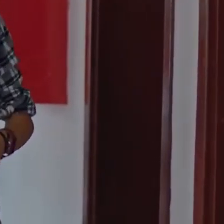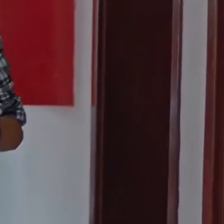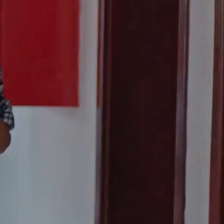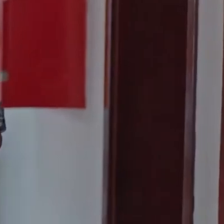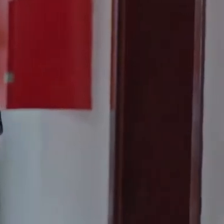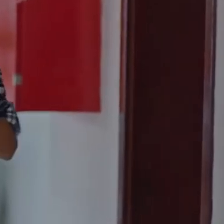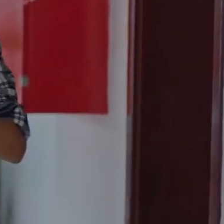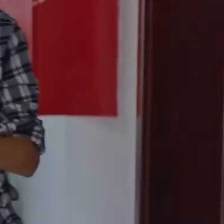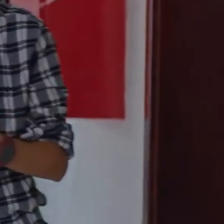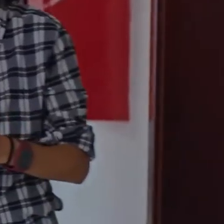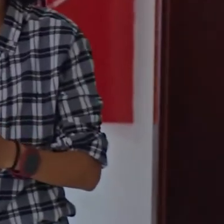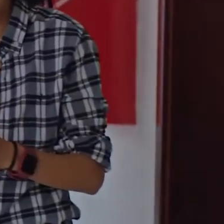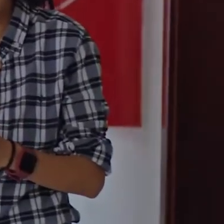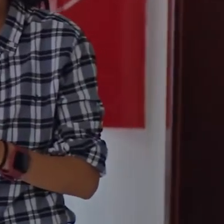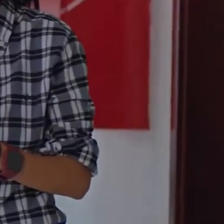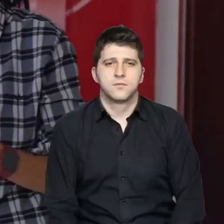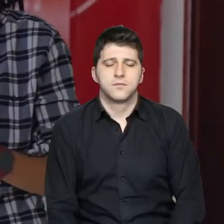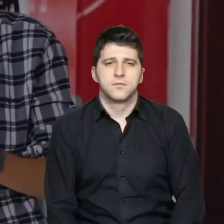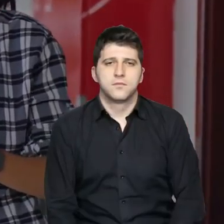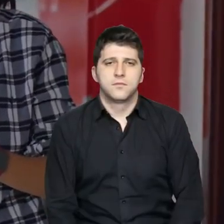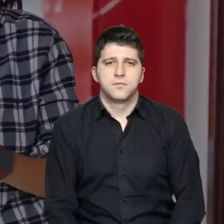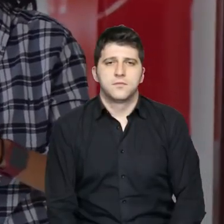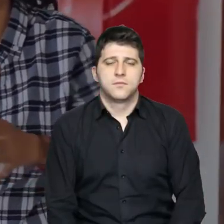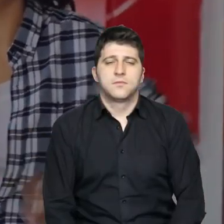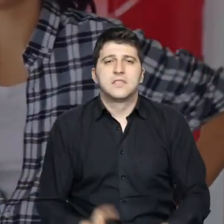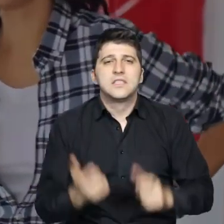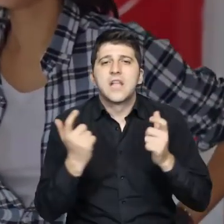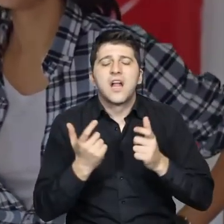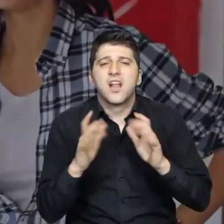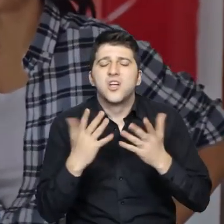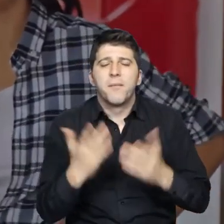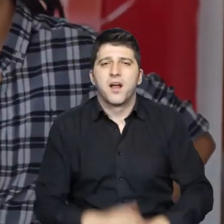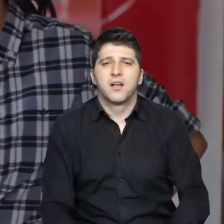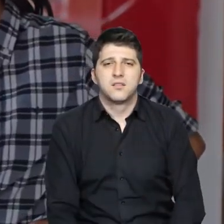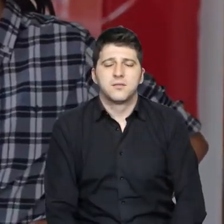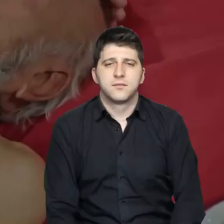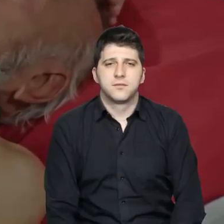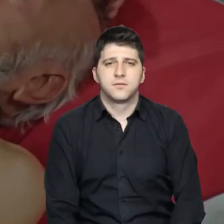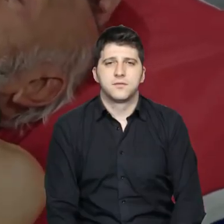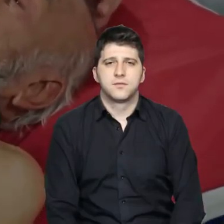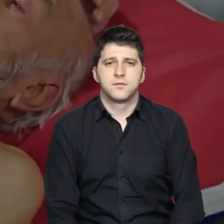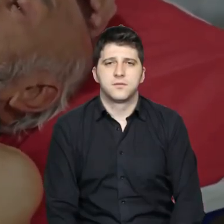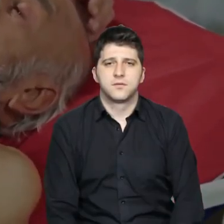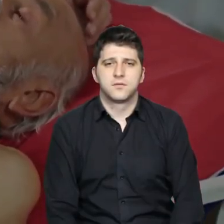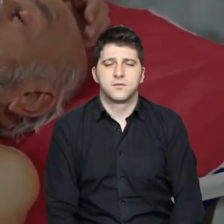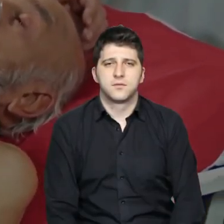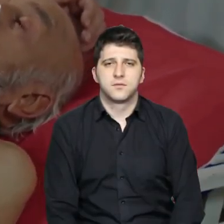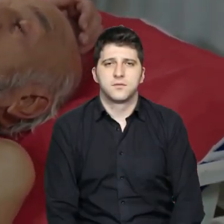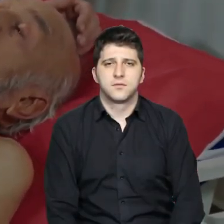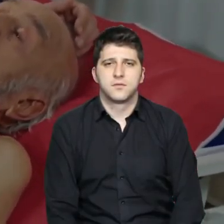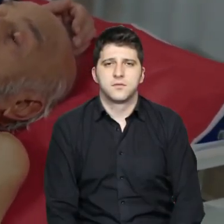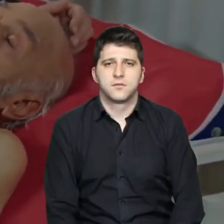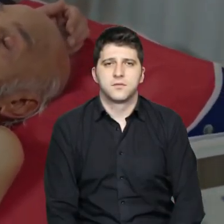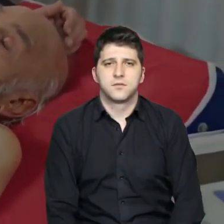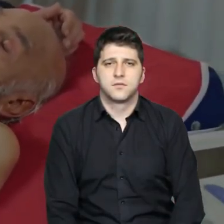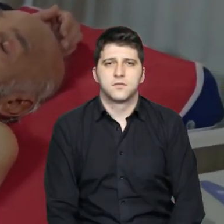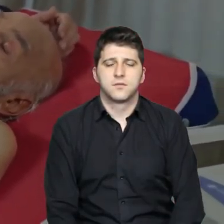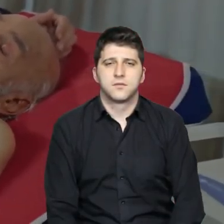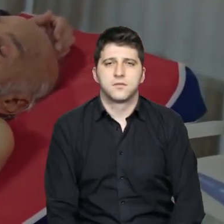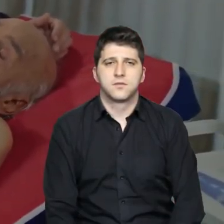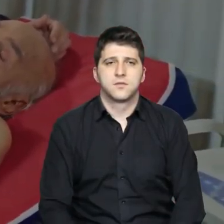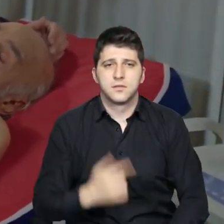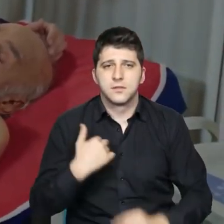Tuğba telefon ediyor. Nerede acaba? Faik'in yüzünde solunum maskesi. Üst bedeni çıplak. Bizi